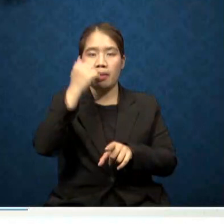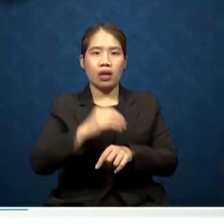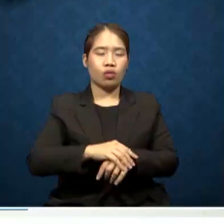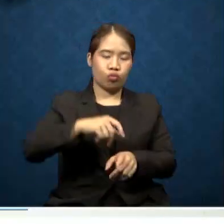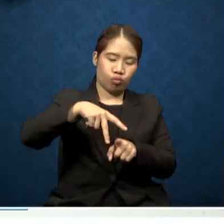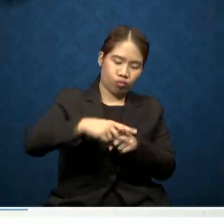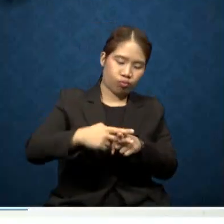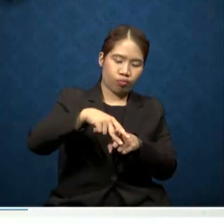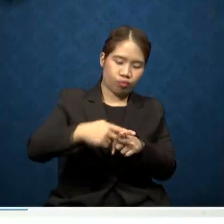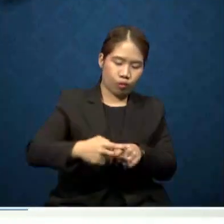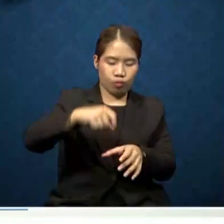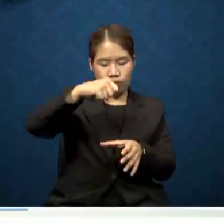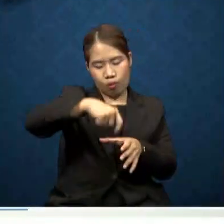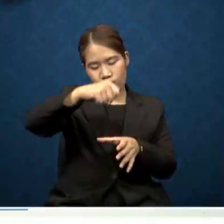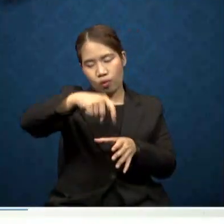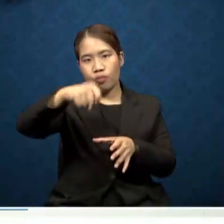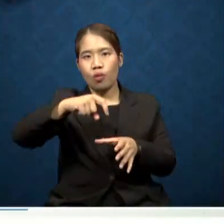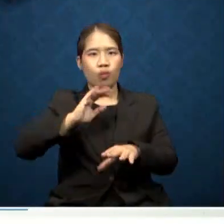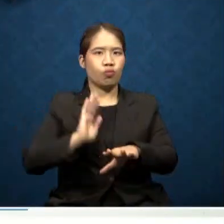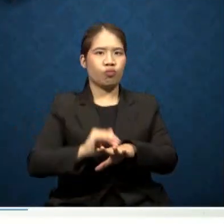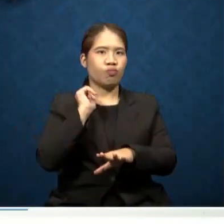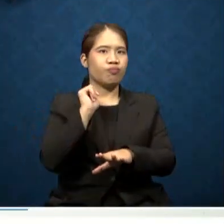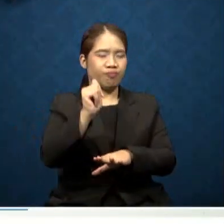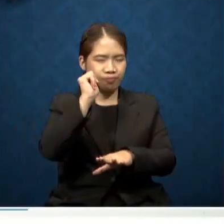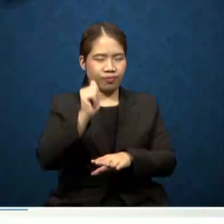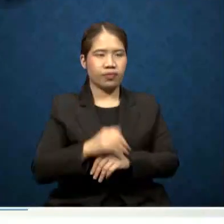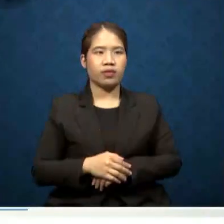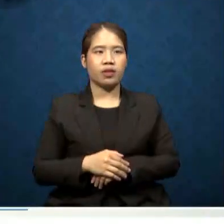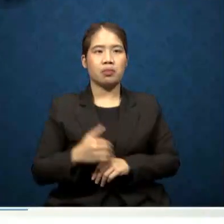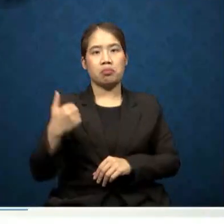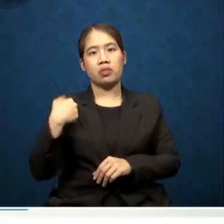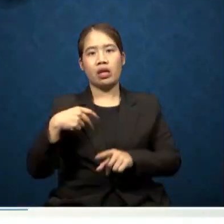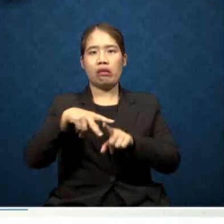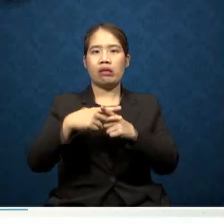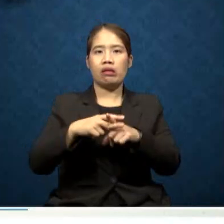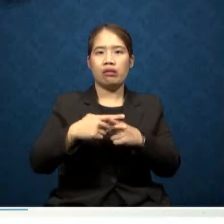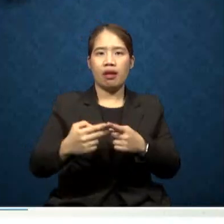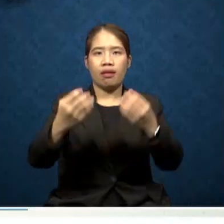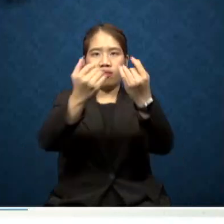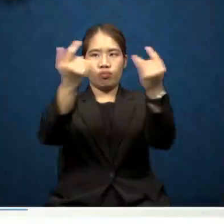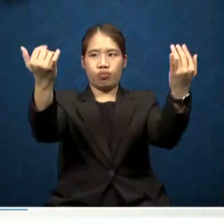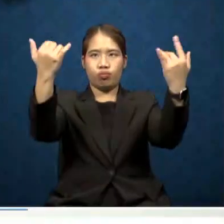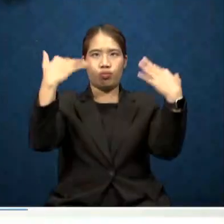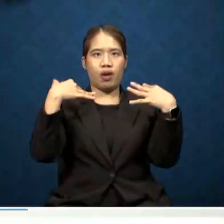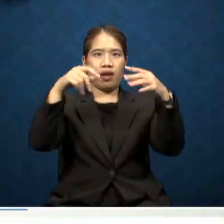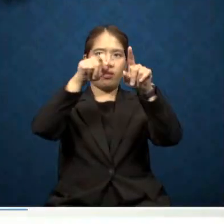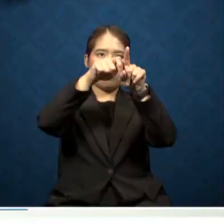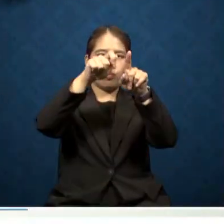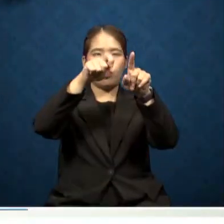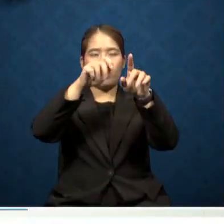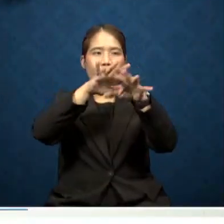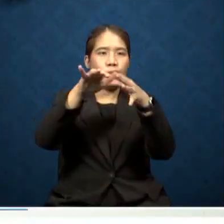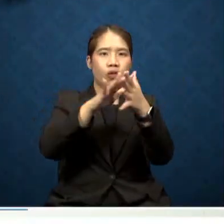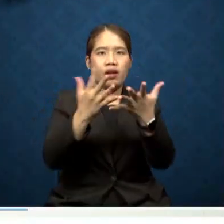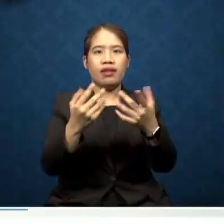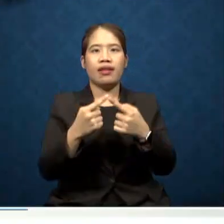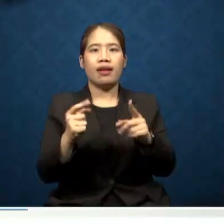ซ่อมเก่งมากซ่อมช่างซ่อมติดแอร์ทำทุกอย่างได้หมดครับแต่เขาไม่สามารถที่จะ